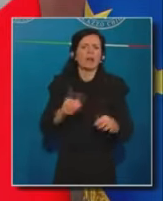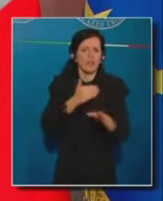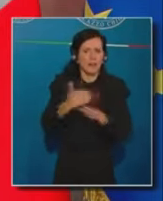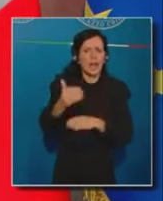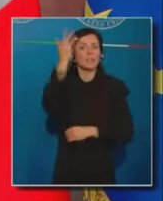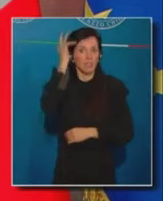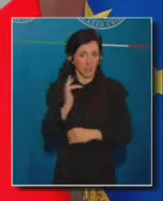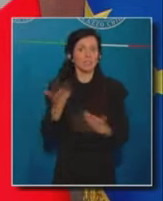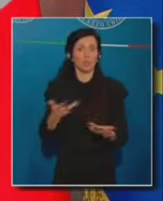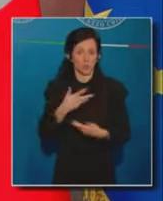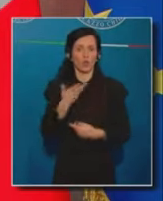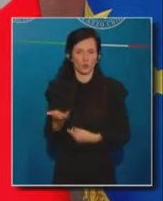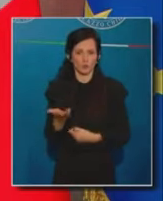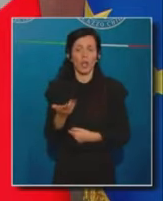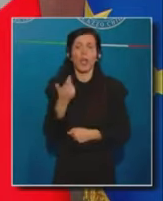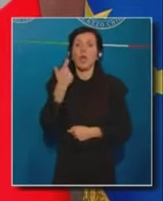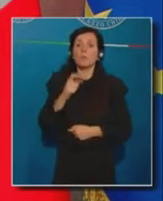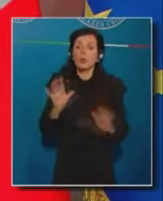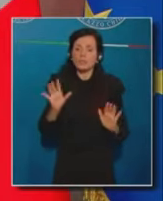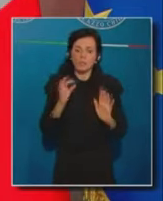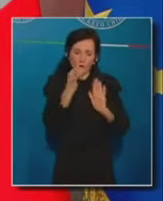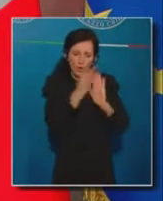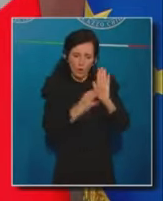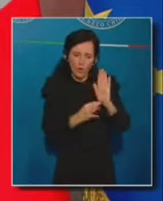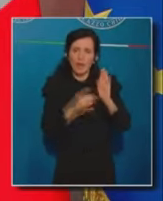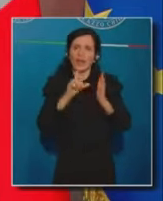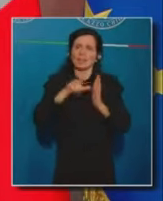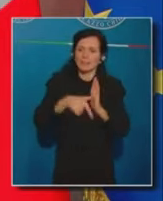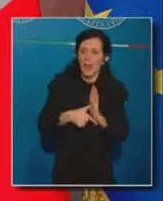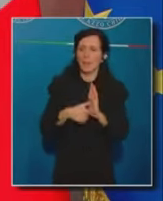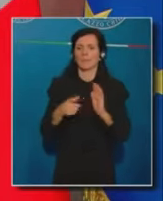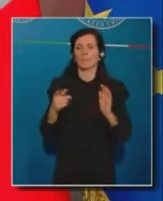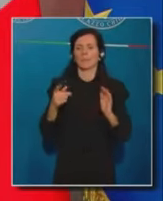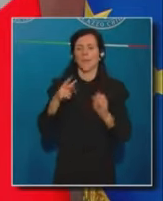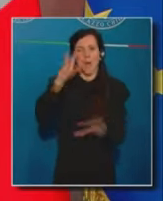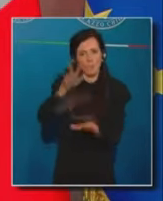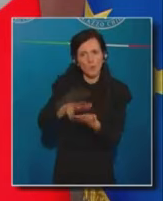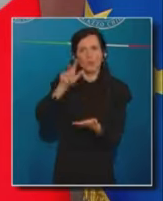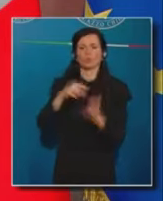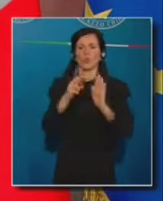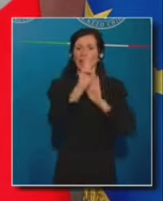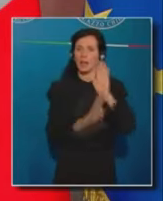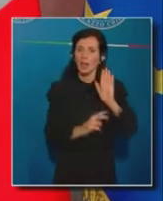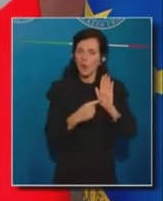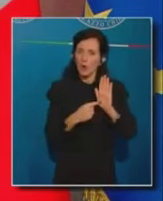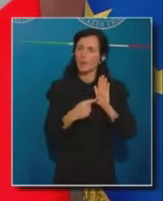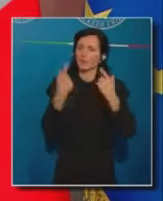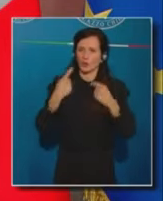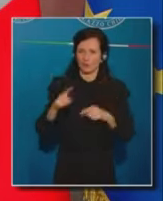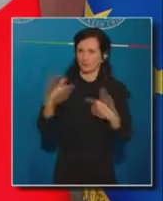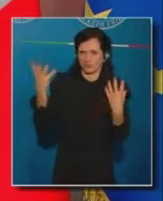plausibilmente rispetto ai tempi di approvazione del regolamento ratifica parlamentare nazionali dovremmo